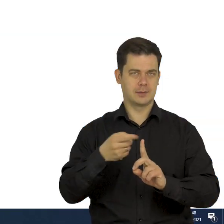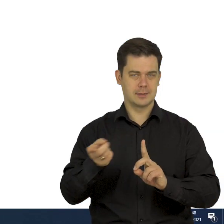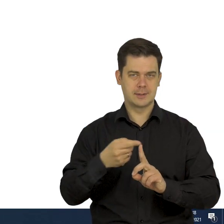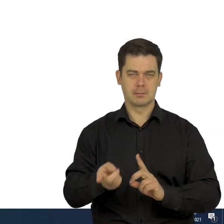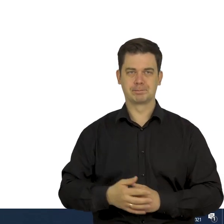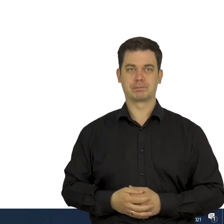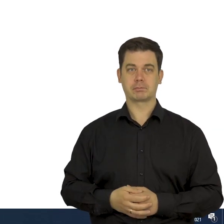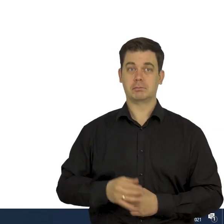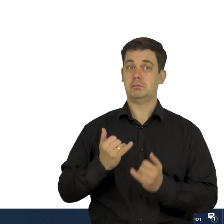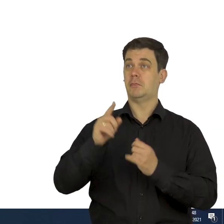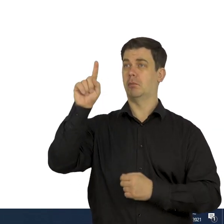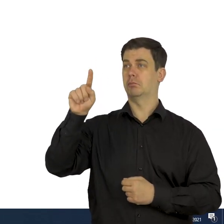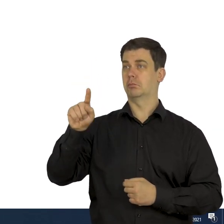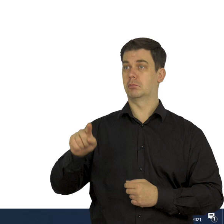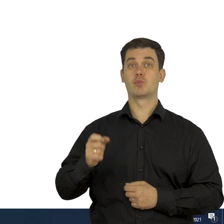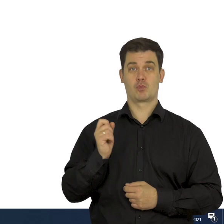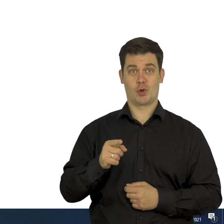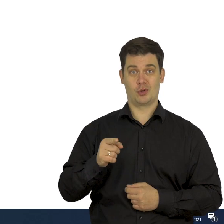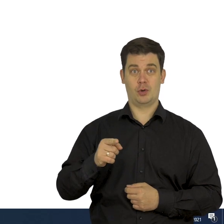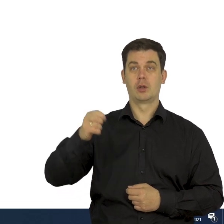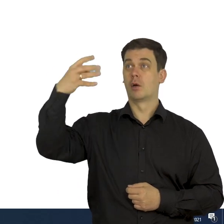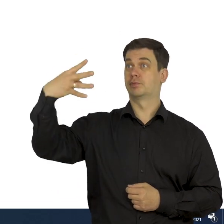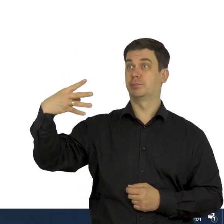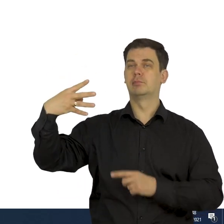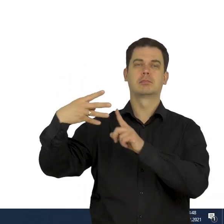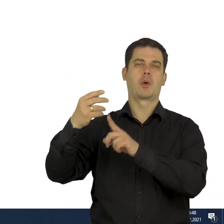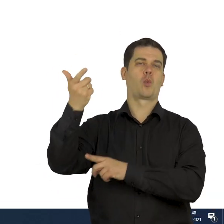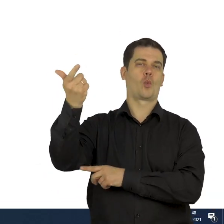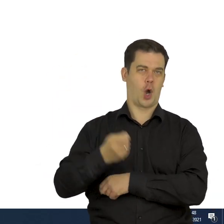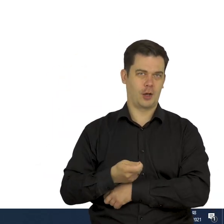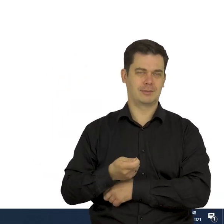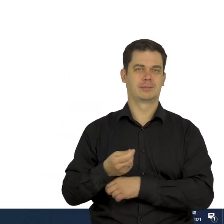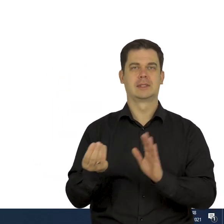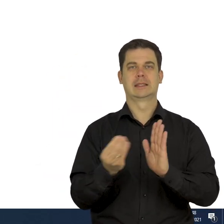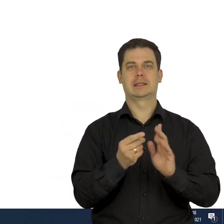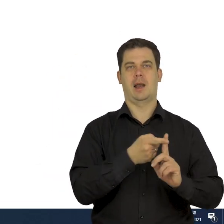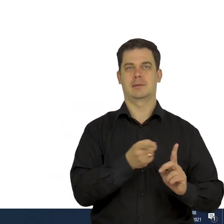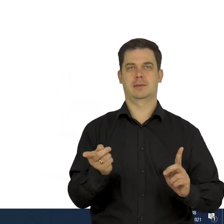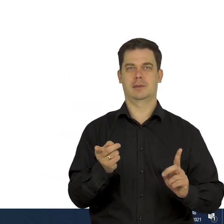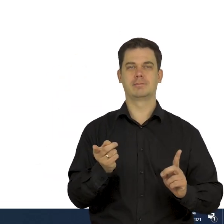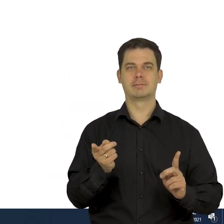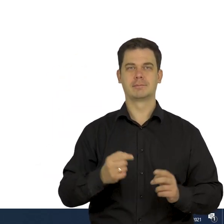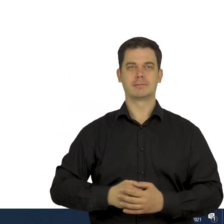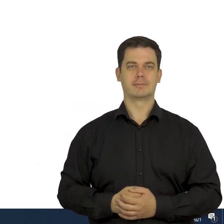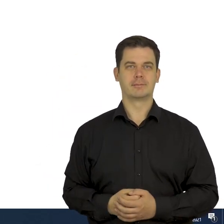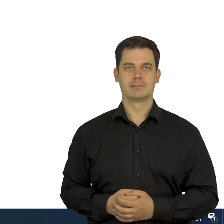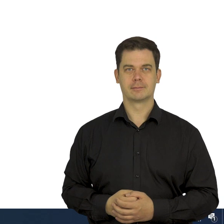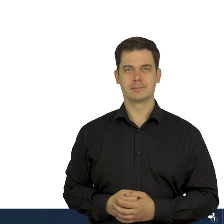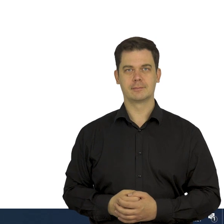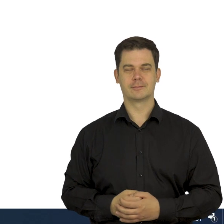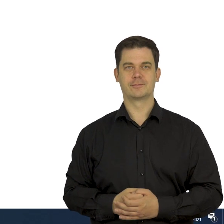aktualizację. Jeśli aktualizacja będzie dostępna, to pobierze i zainstaluje się automatycznie.